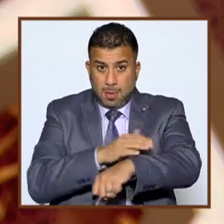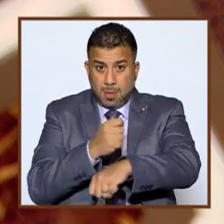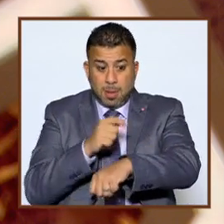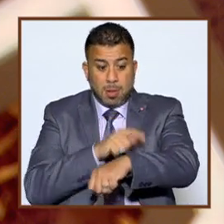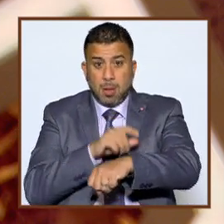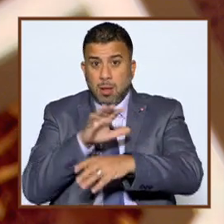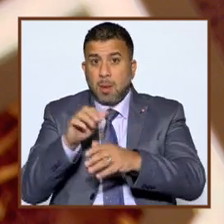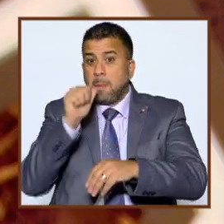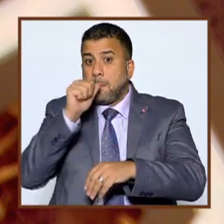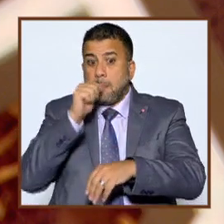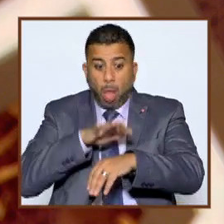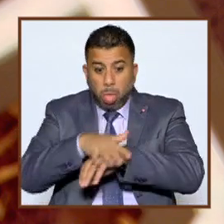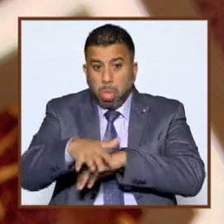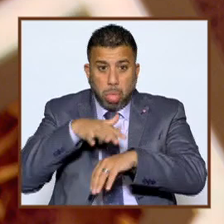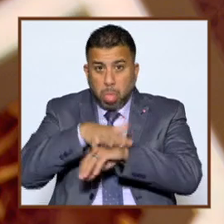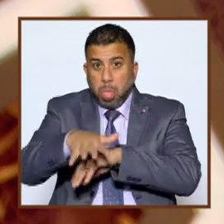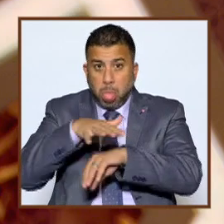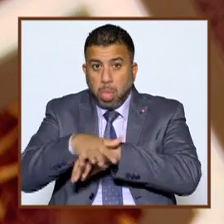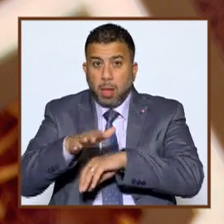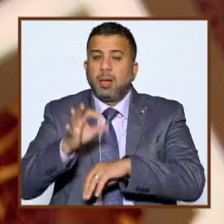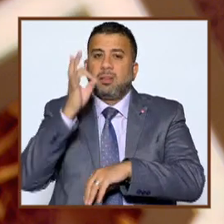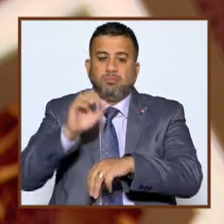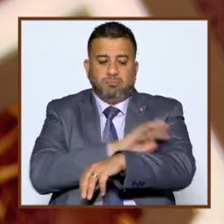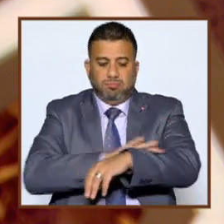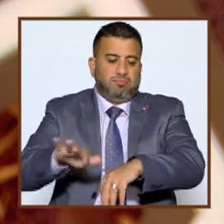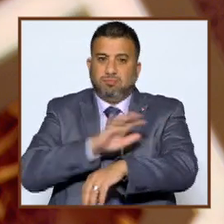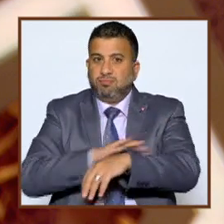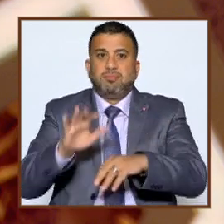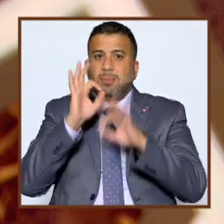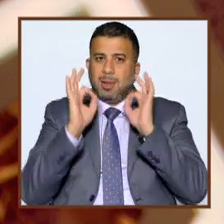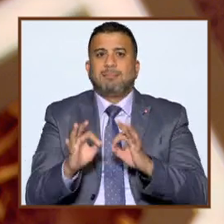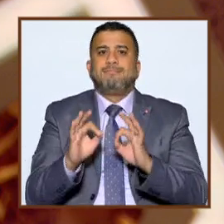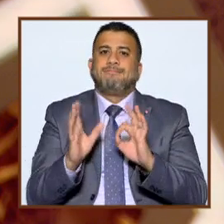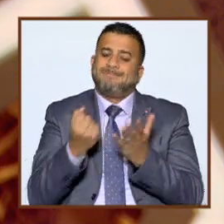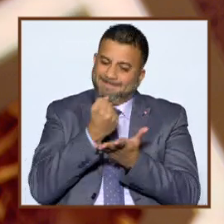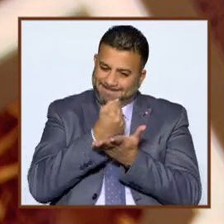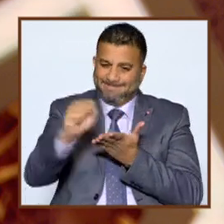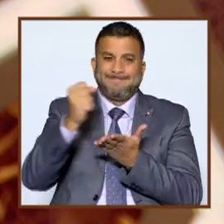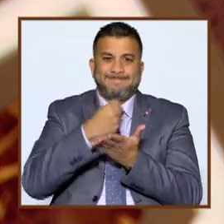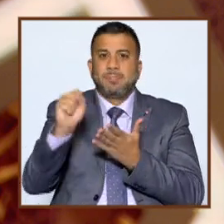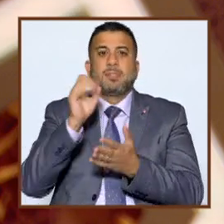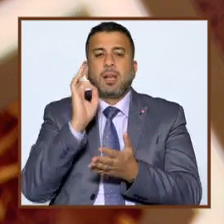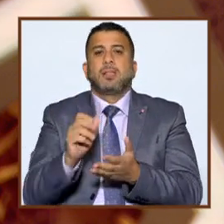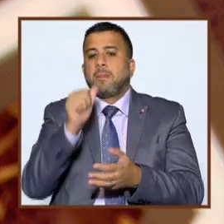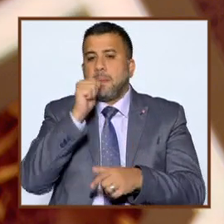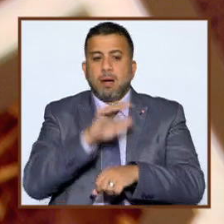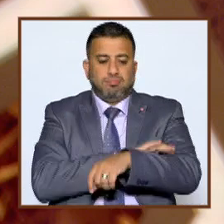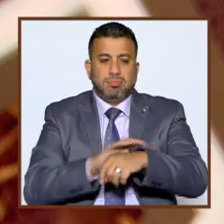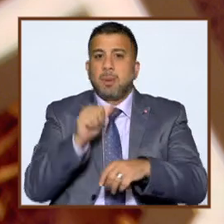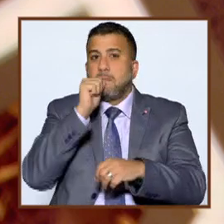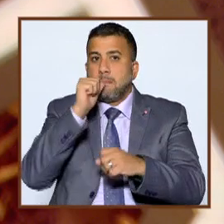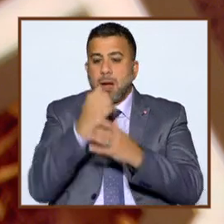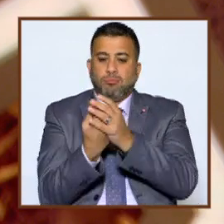وكانت تشكل عازل للماء فإنه يجب عليك أن تزيل هذه المراهم حتى يصل الماء إلى